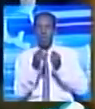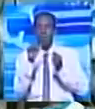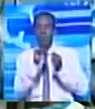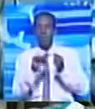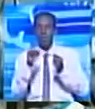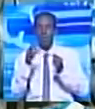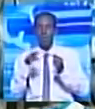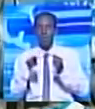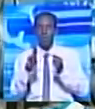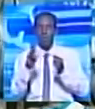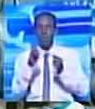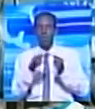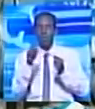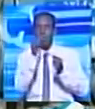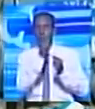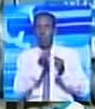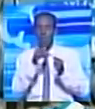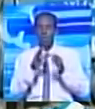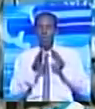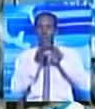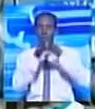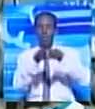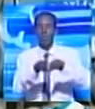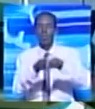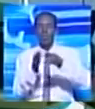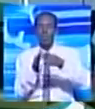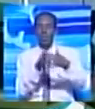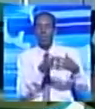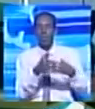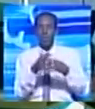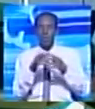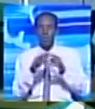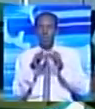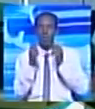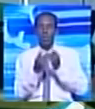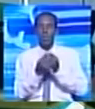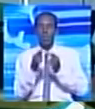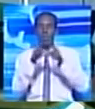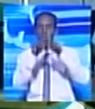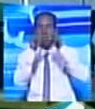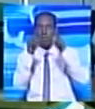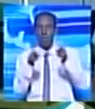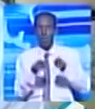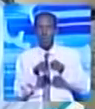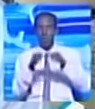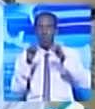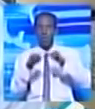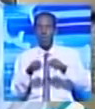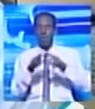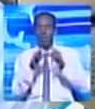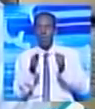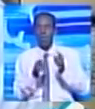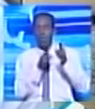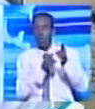amendé à plusieurs reprises cette semaine, à la demande des États-Unis, de la Russie et du Koweït, insiste sur le plein respect par toutes les